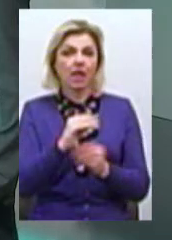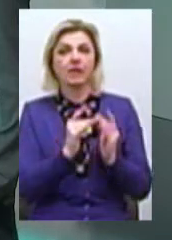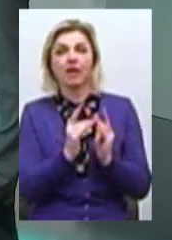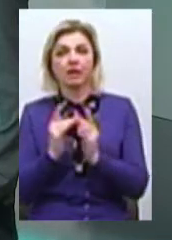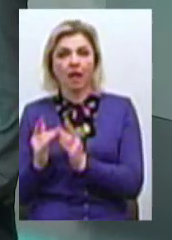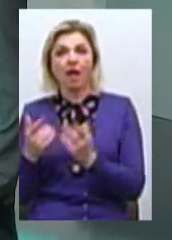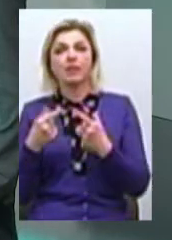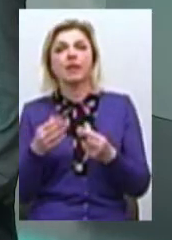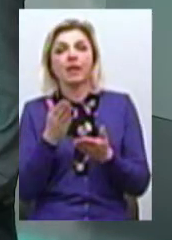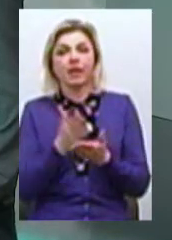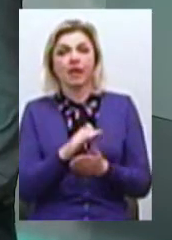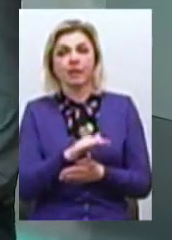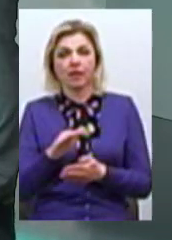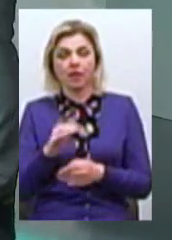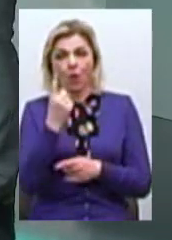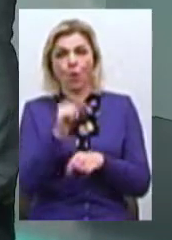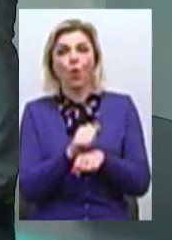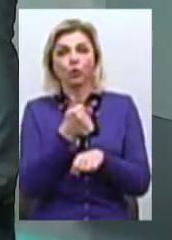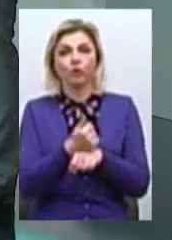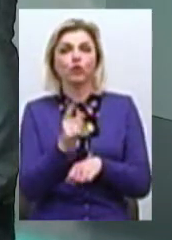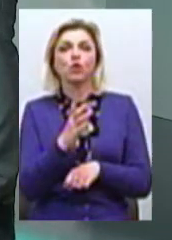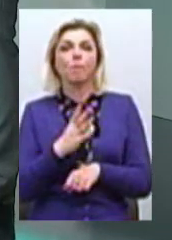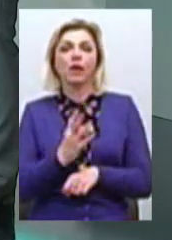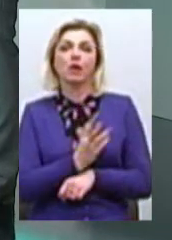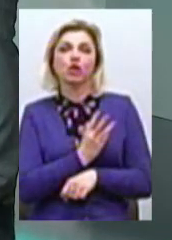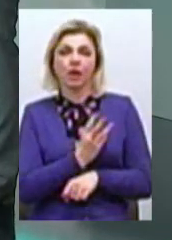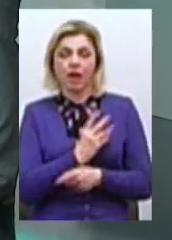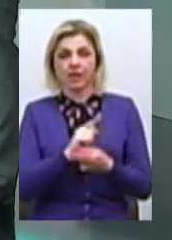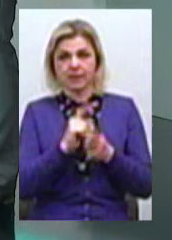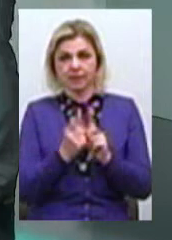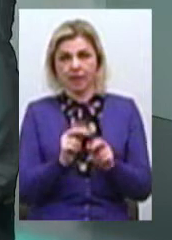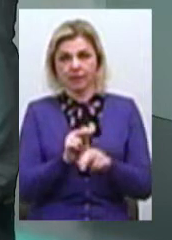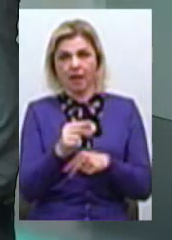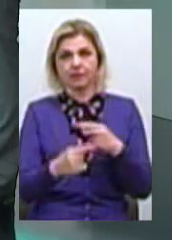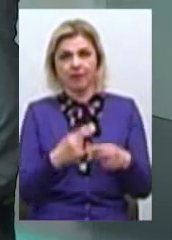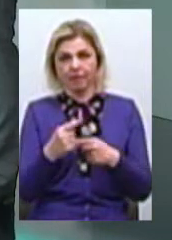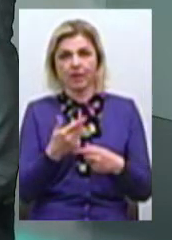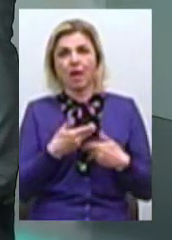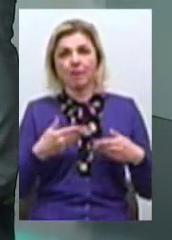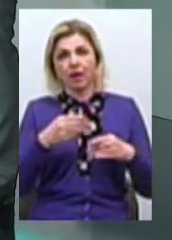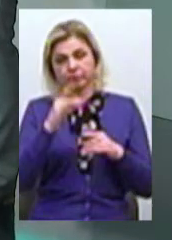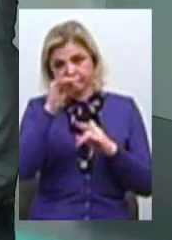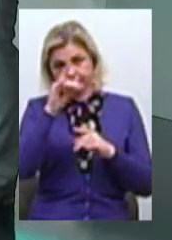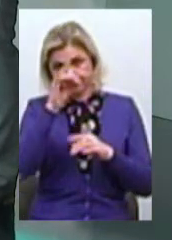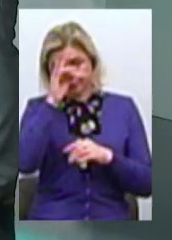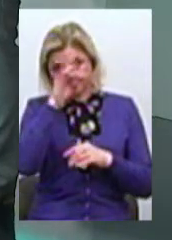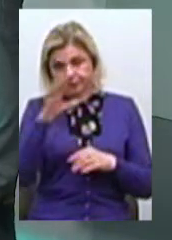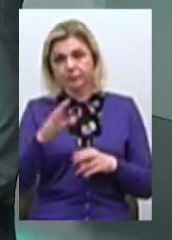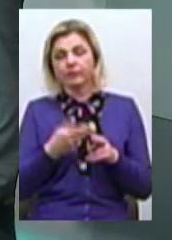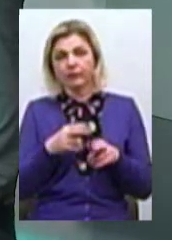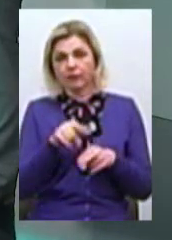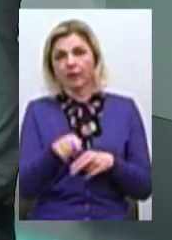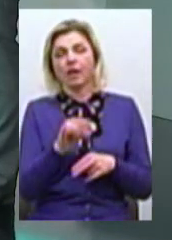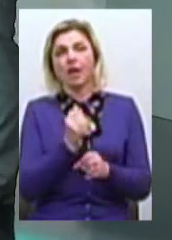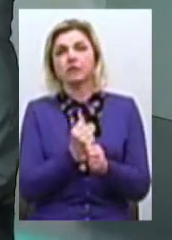є діти, головне, я ж кажу, щоб були бажаючі стати наставниками. Ми популяризуємо це, ми займаємося